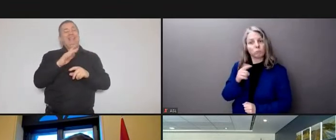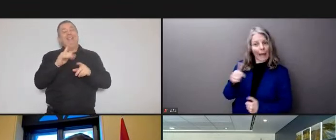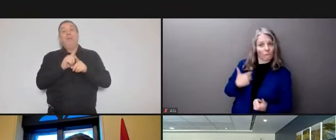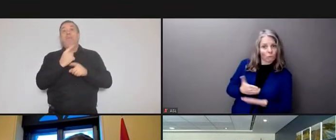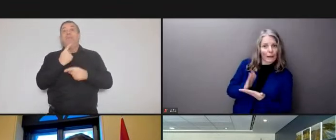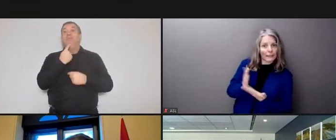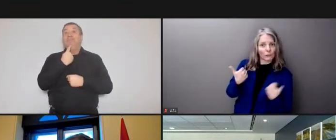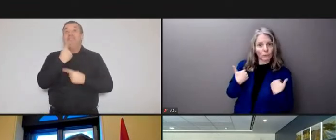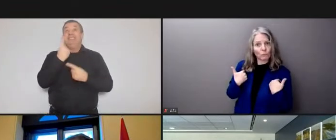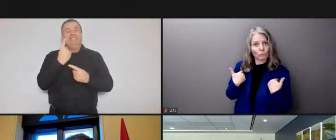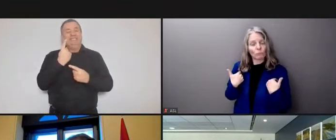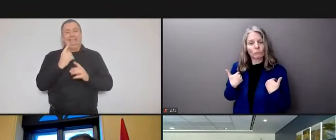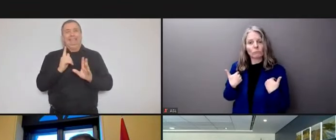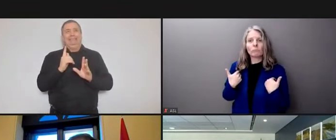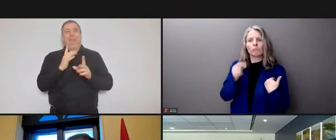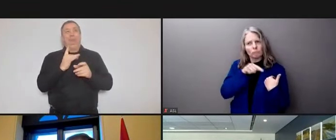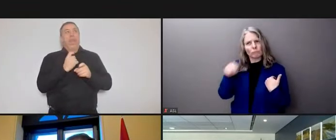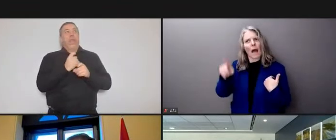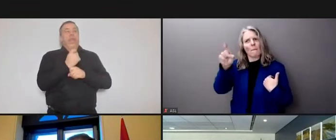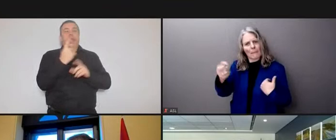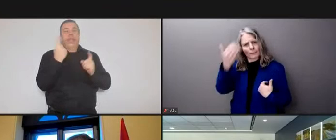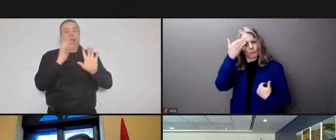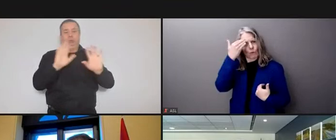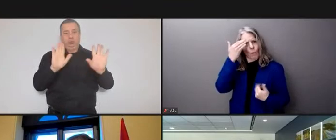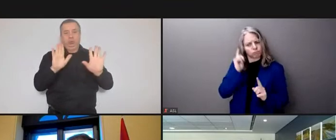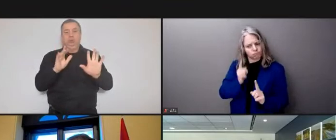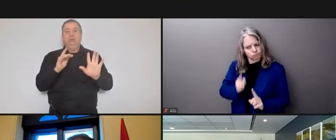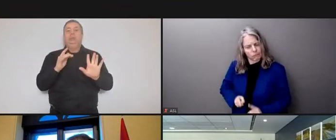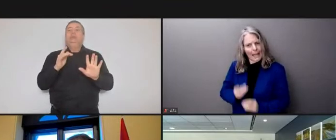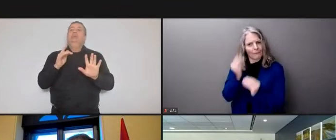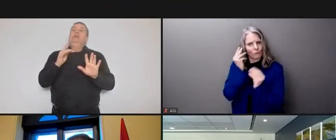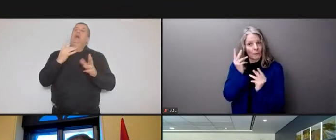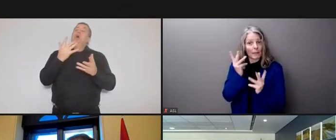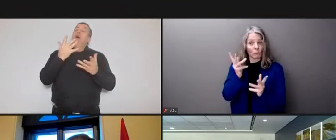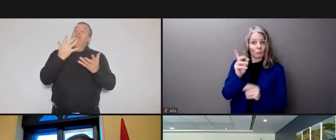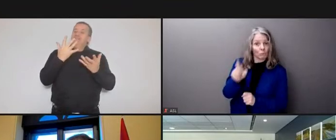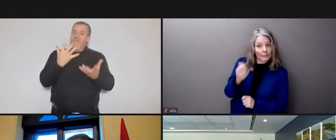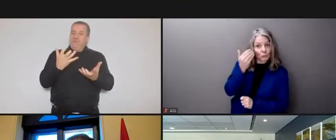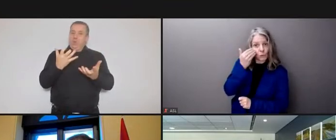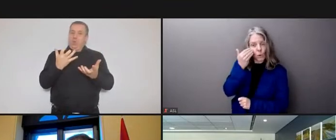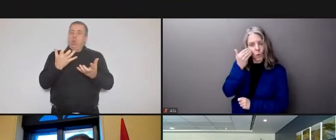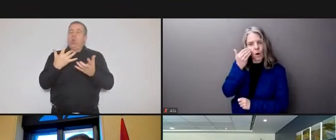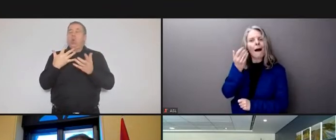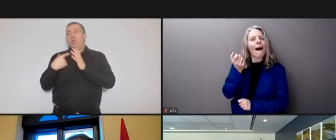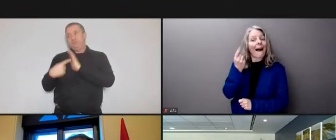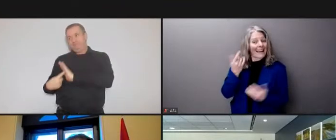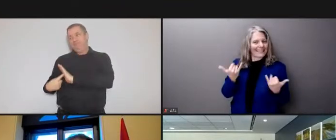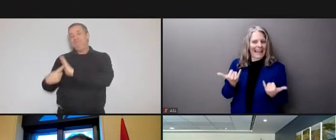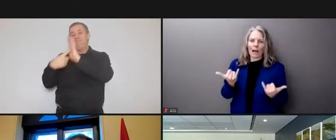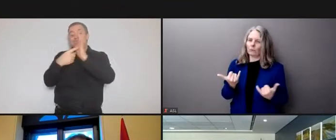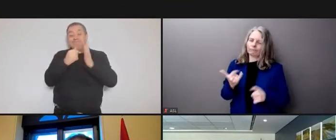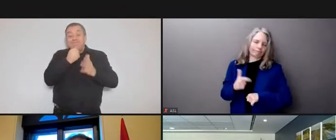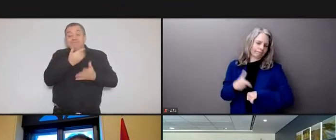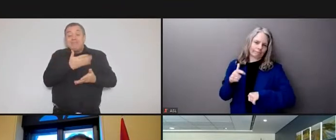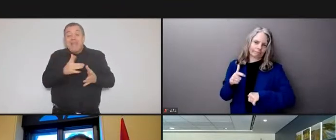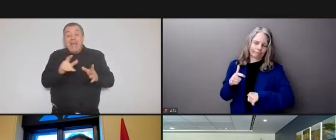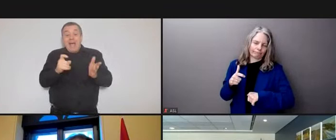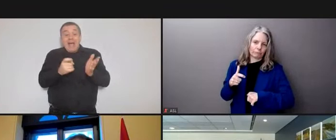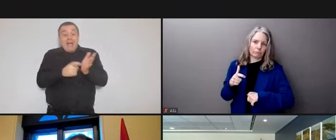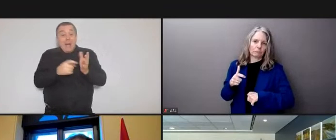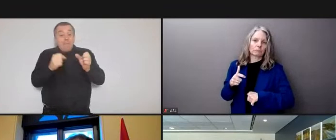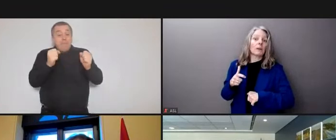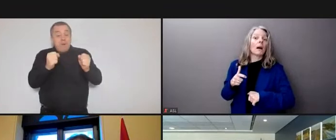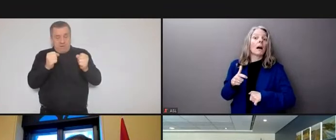on va être transparents aussi tôt que possible.